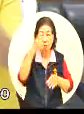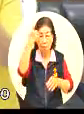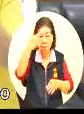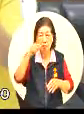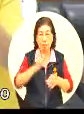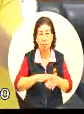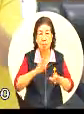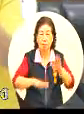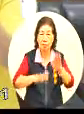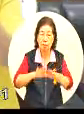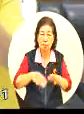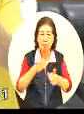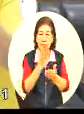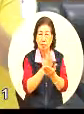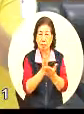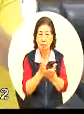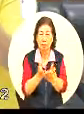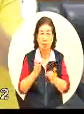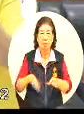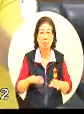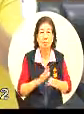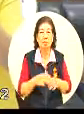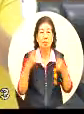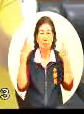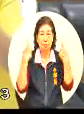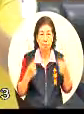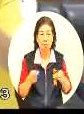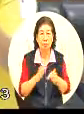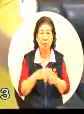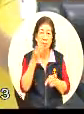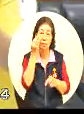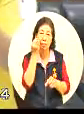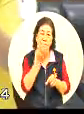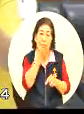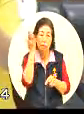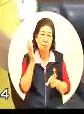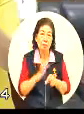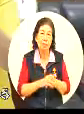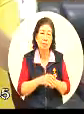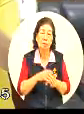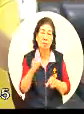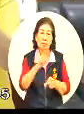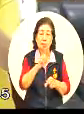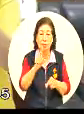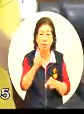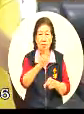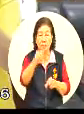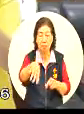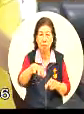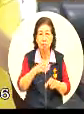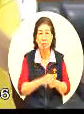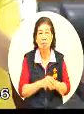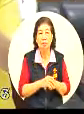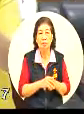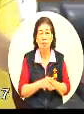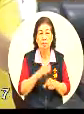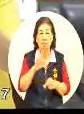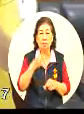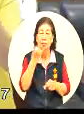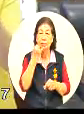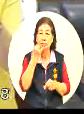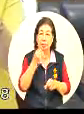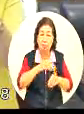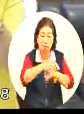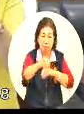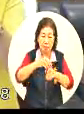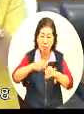以我们。原先的观光景点我们就不要集中在原先那边，其实打散可以欢